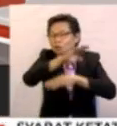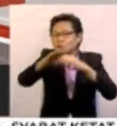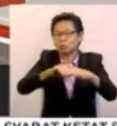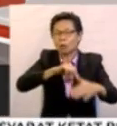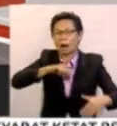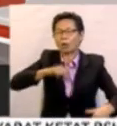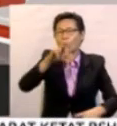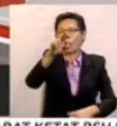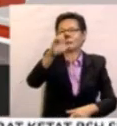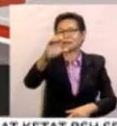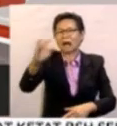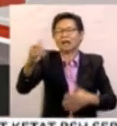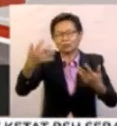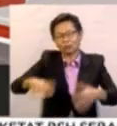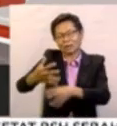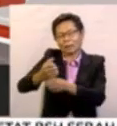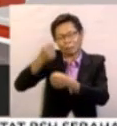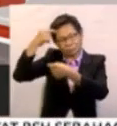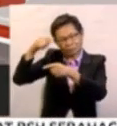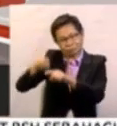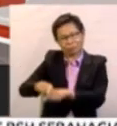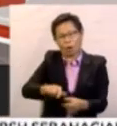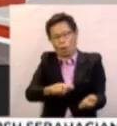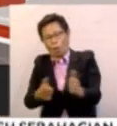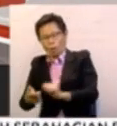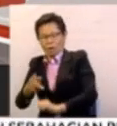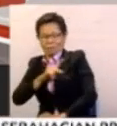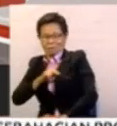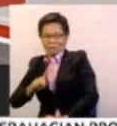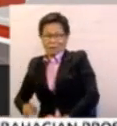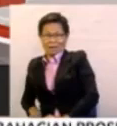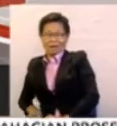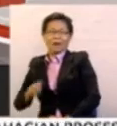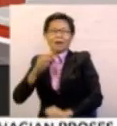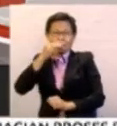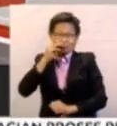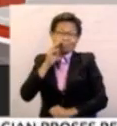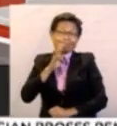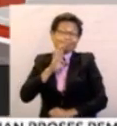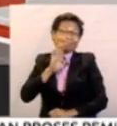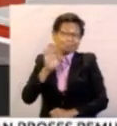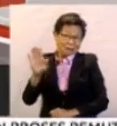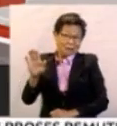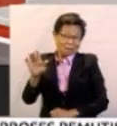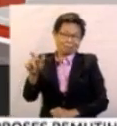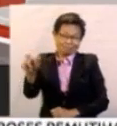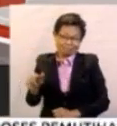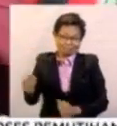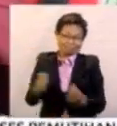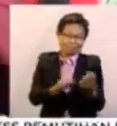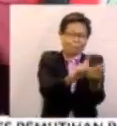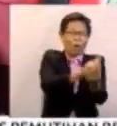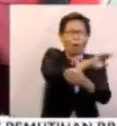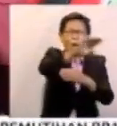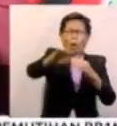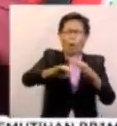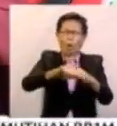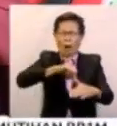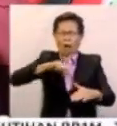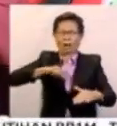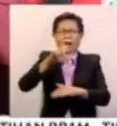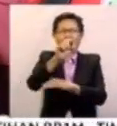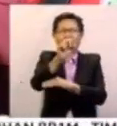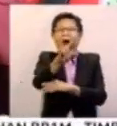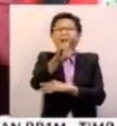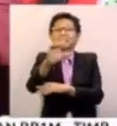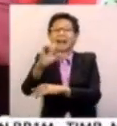itu telah mendapat perkenan yang di-Pertuan Agong. Jelas Tan Sri Muhyiddin, beliau akan mengadakan pertemuan dengan kesemua anggota